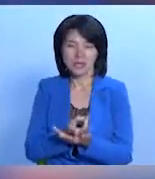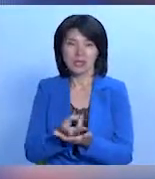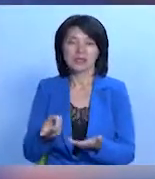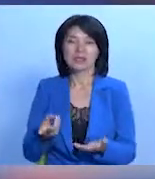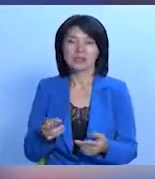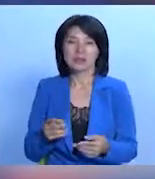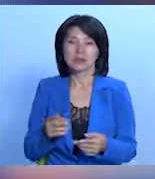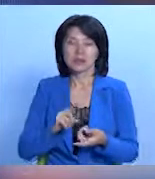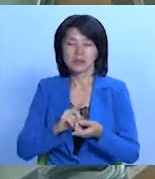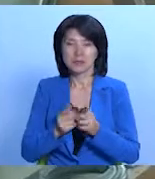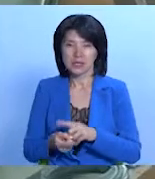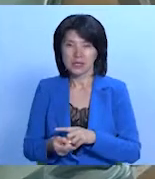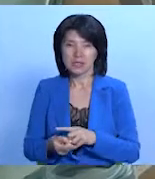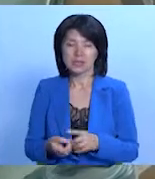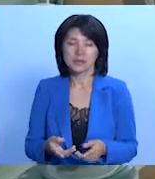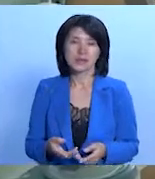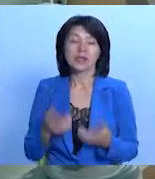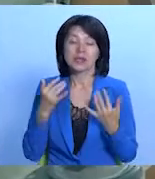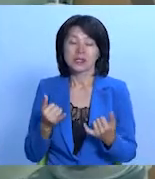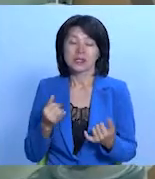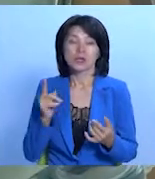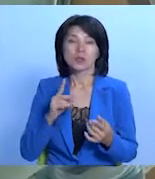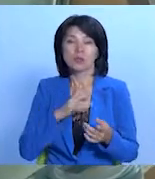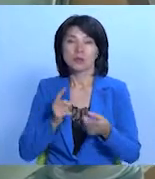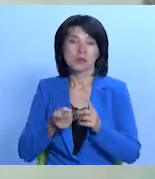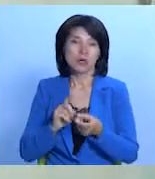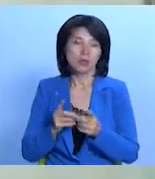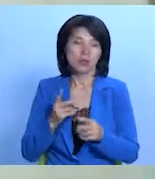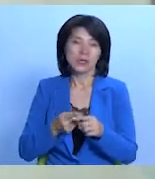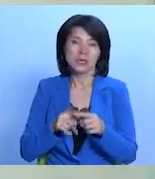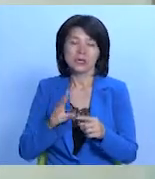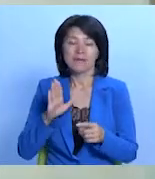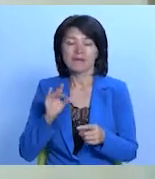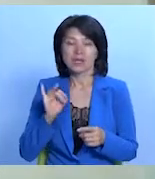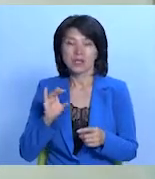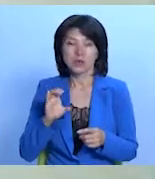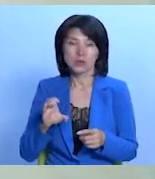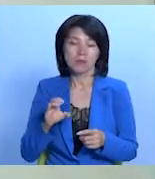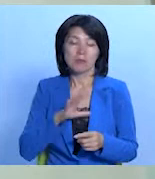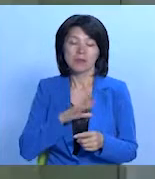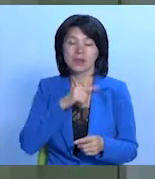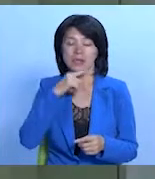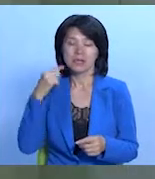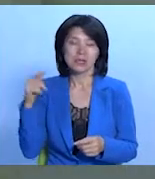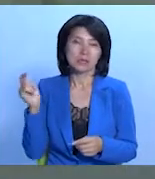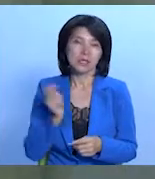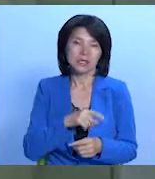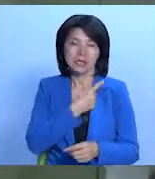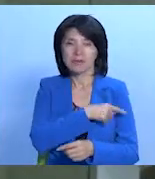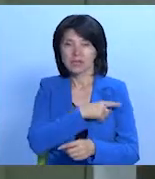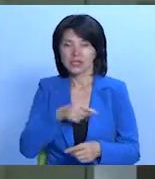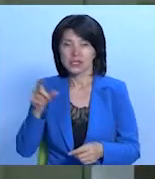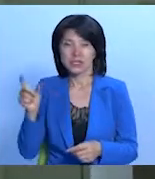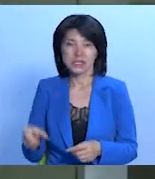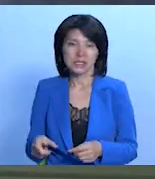байланысты ауыстырылды. Сонымен қатар жекеменшік медициналық орталықтармен бірлесіп жұмыс істеу туралы мәселе қаралды. Коронавирустық